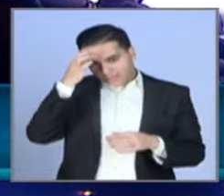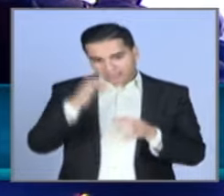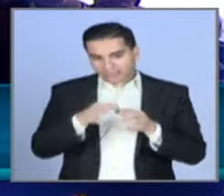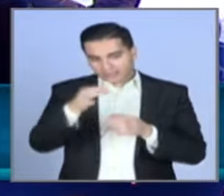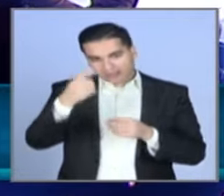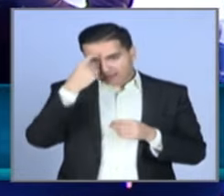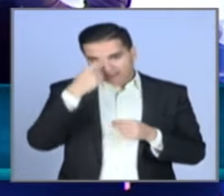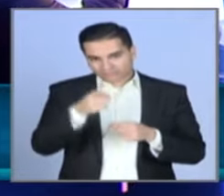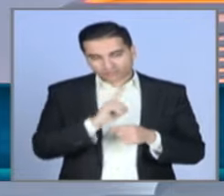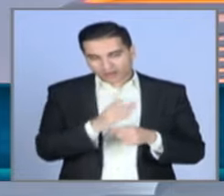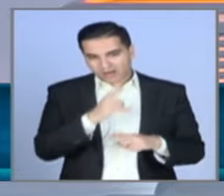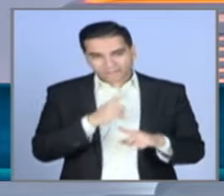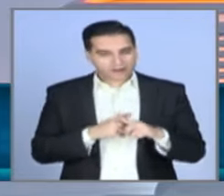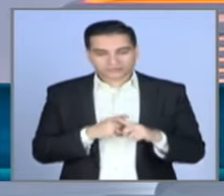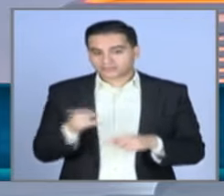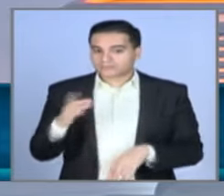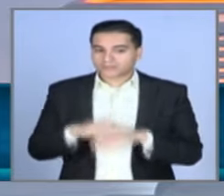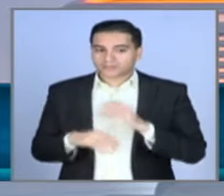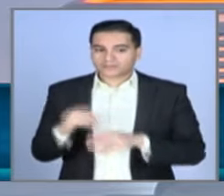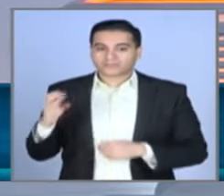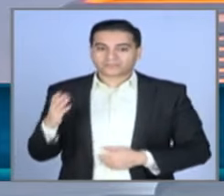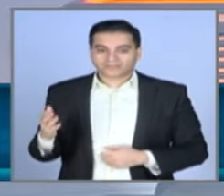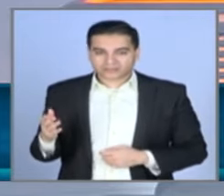مش سنغافورة. في إجابة؟